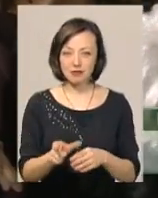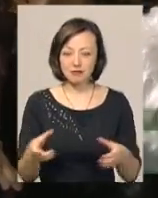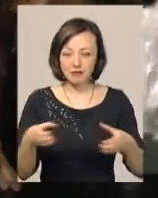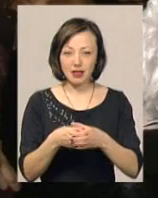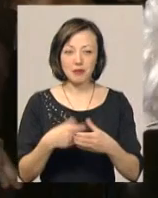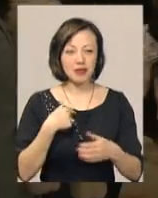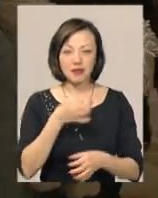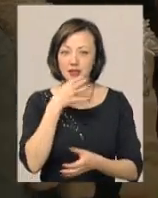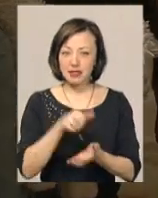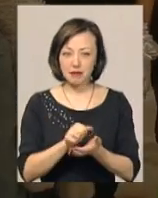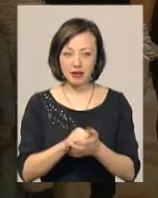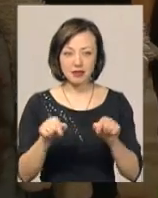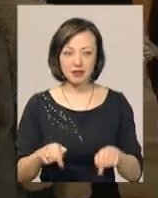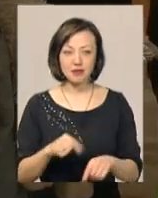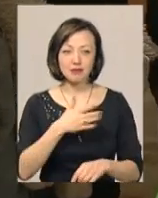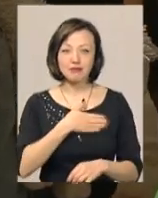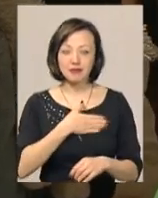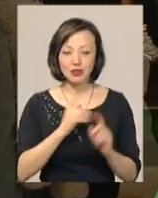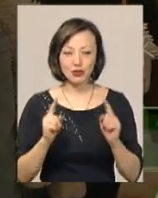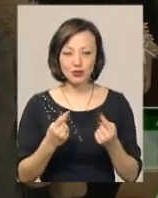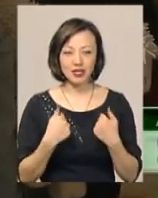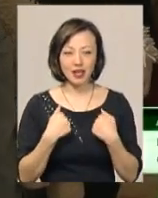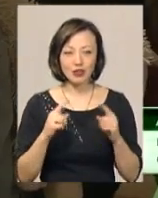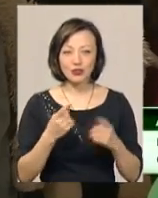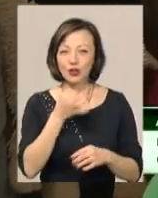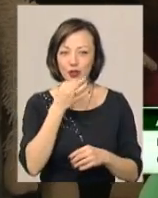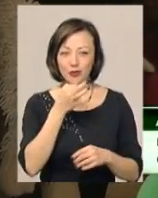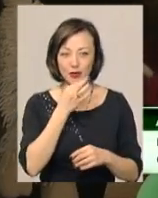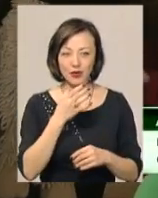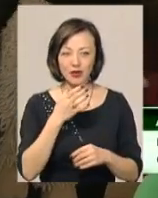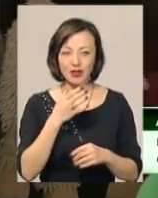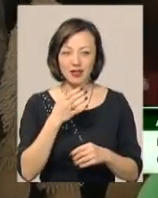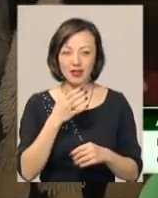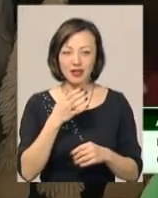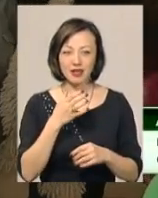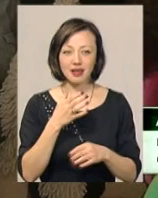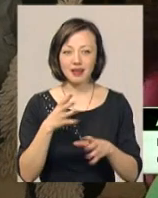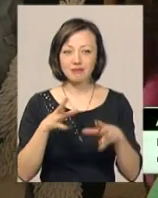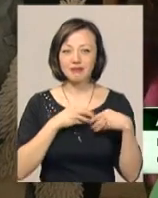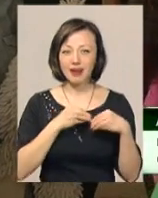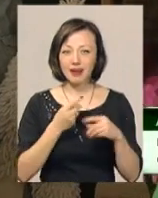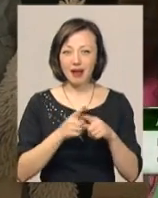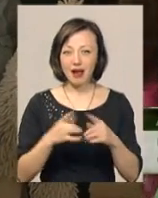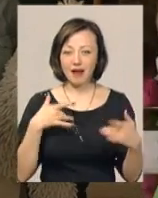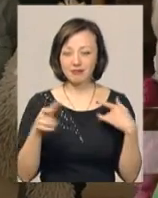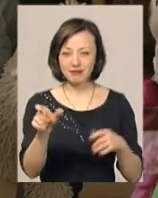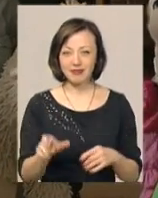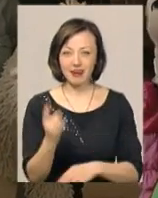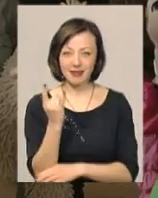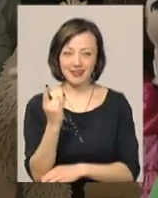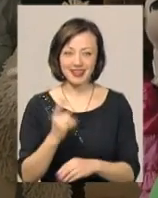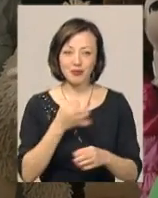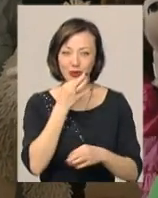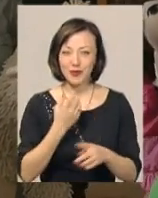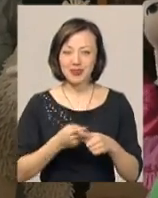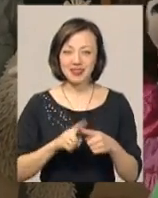в ньому займатися. Мені це дуже по душі. Я дуже люблю зливатися зі своїм персонажем. Мені це подобається.